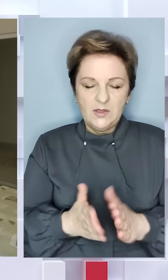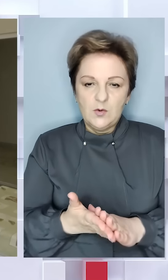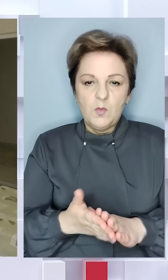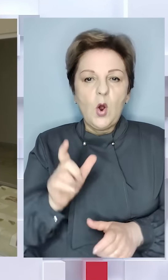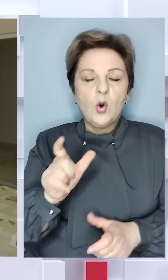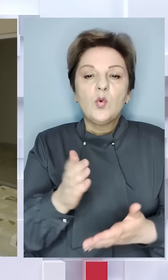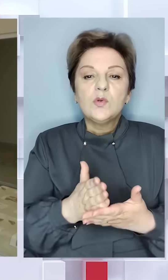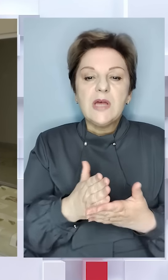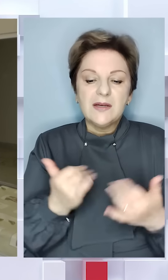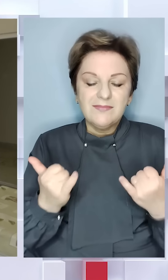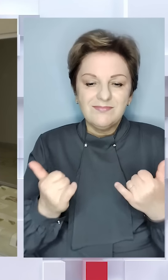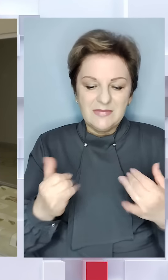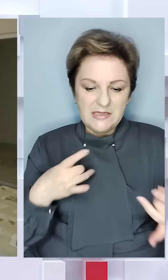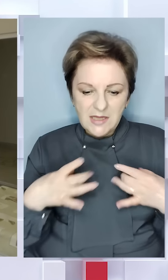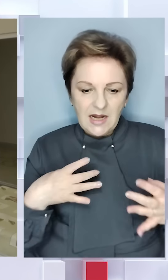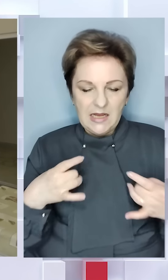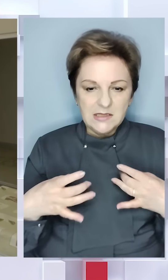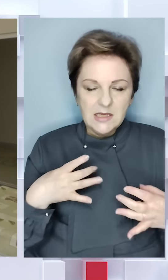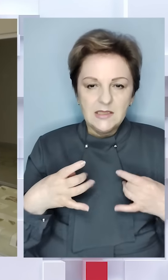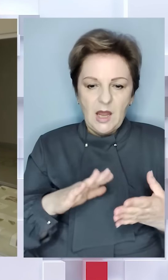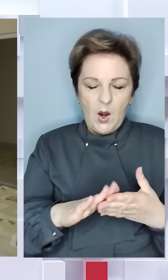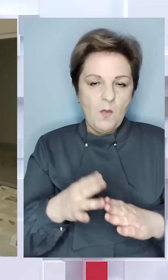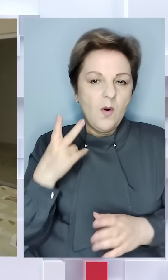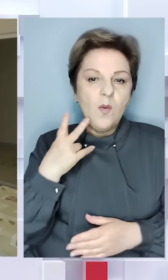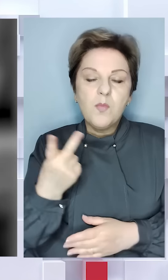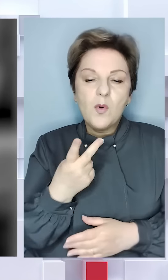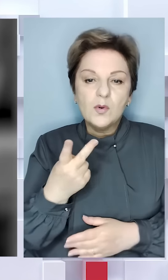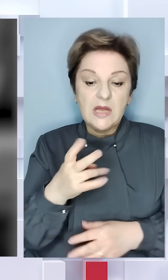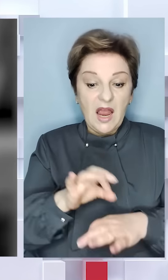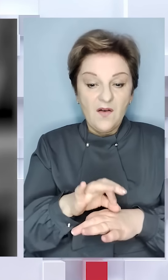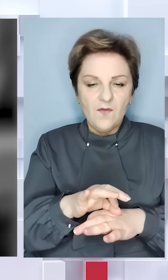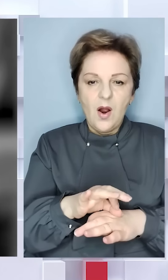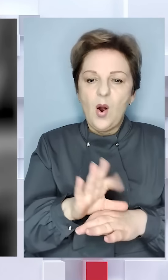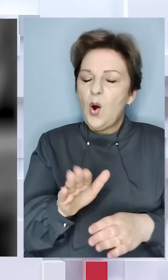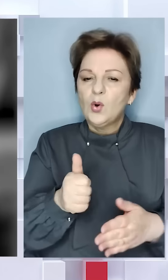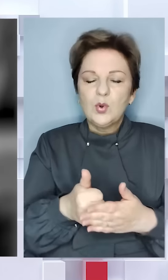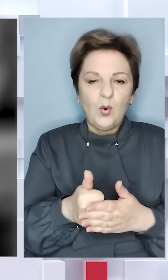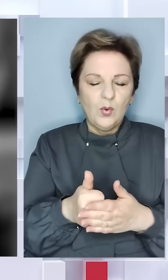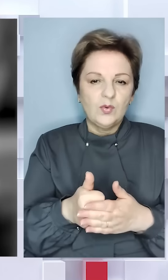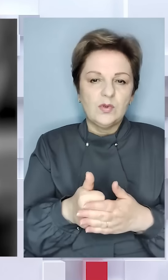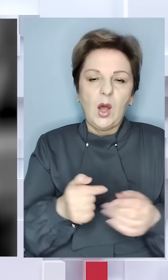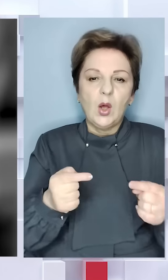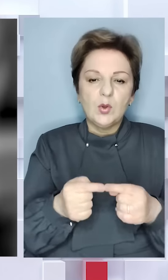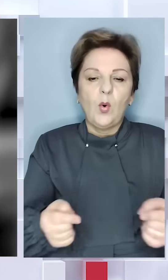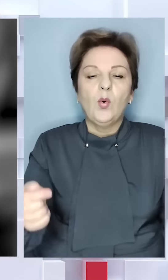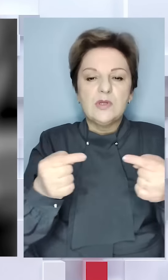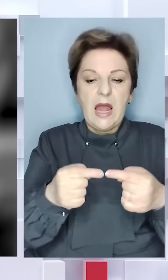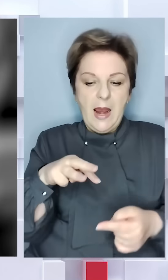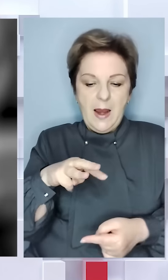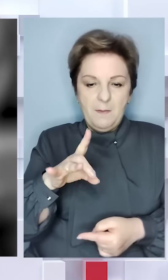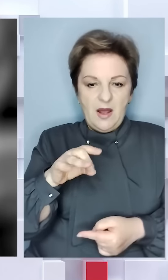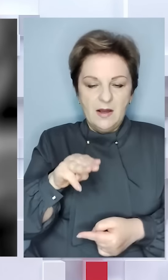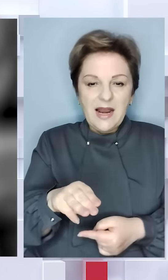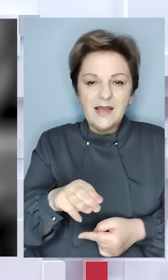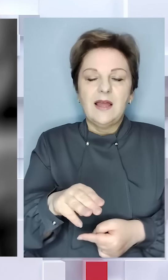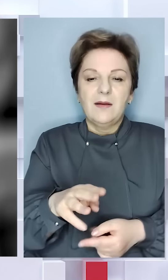люди знаходяться в цих стресових умовах постійно. Хвороба, яка досить точно діагностується на МРТ за